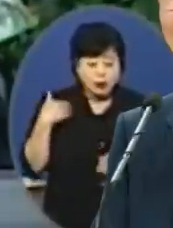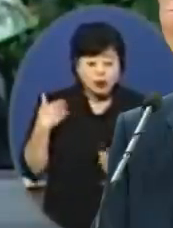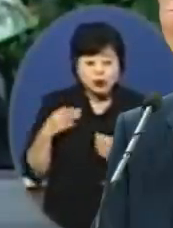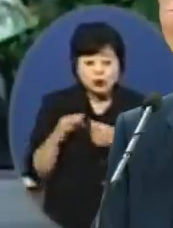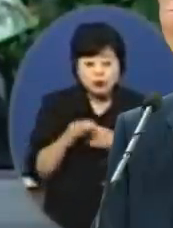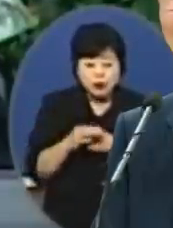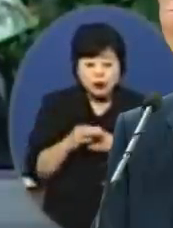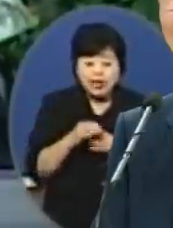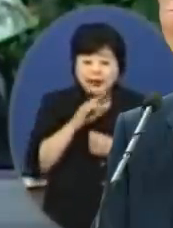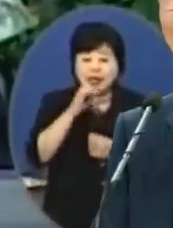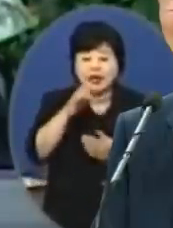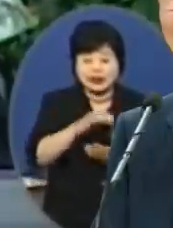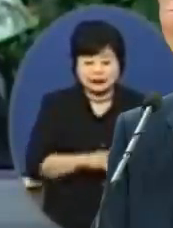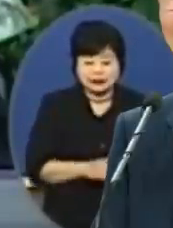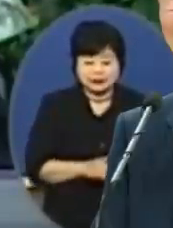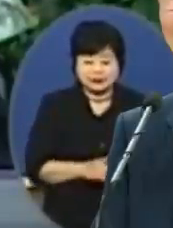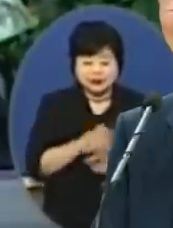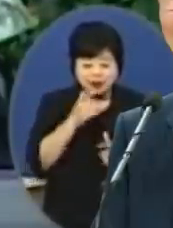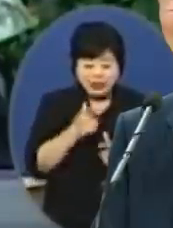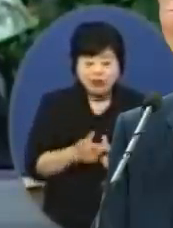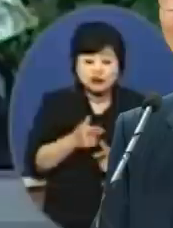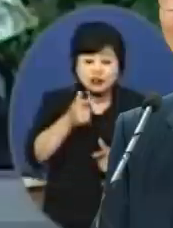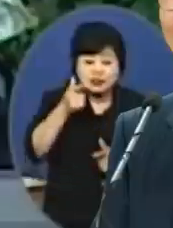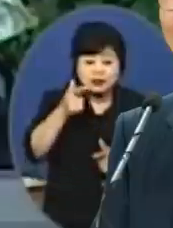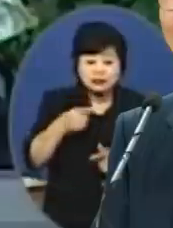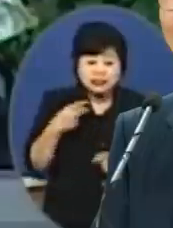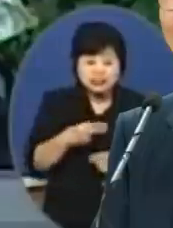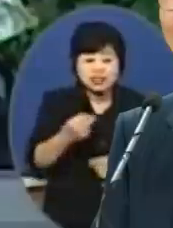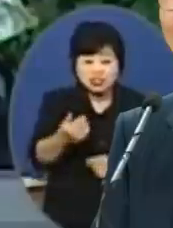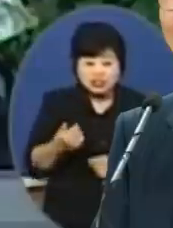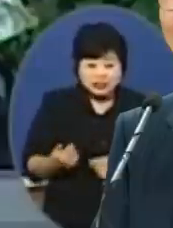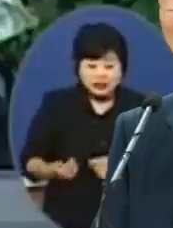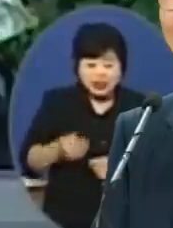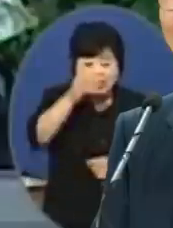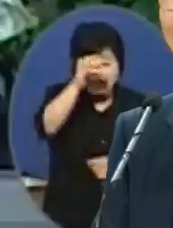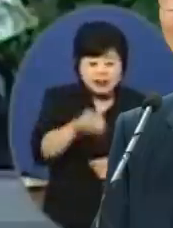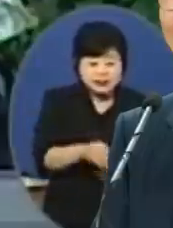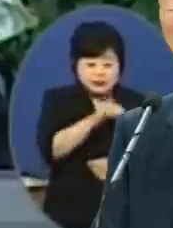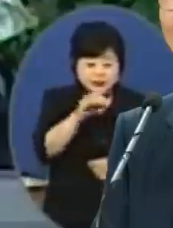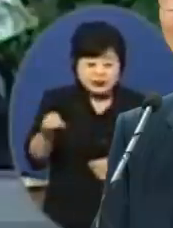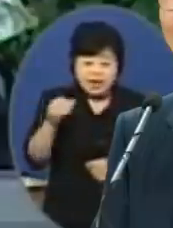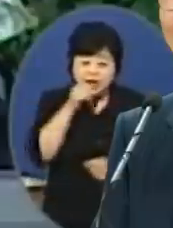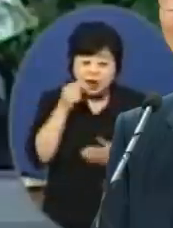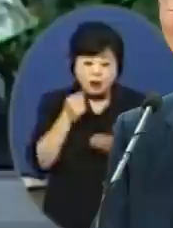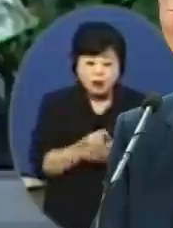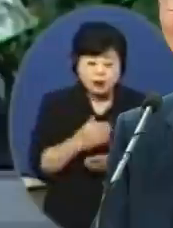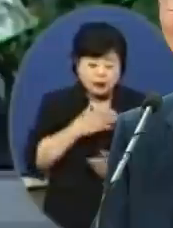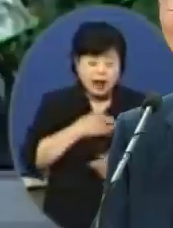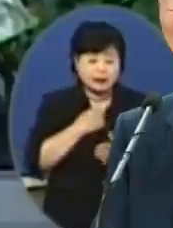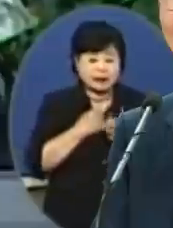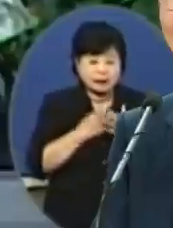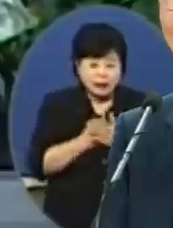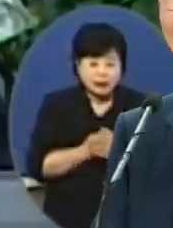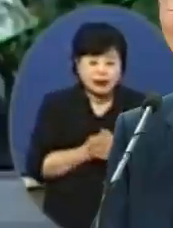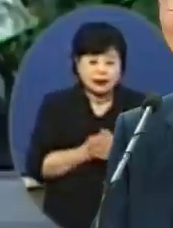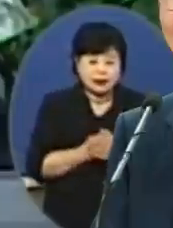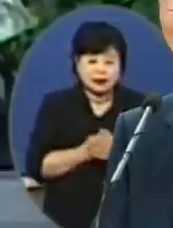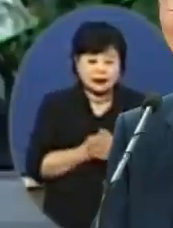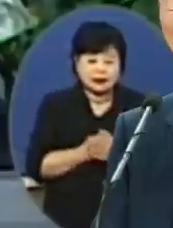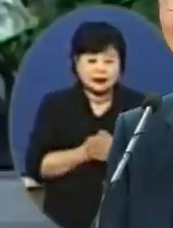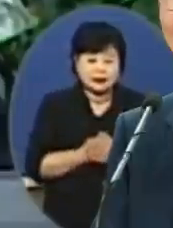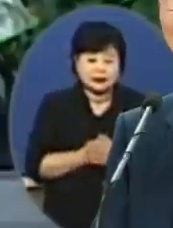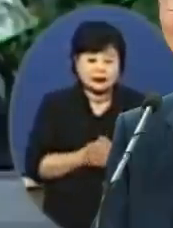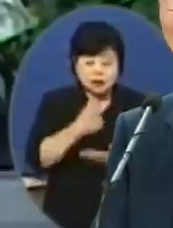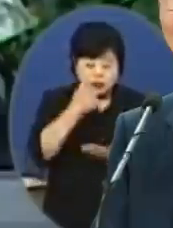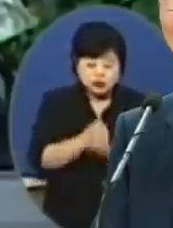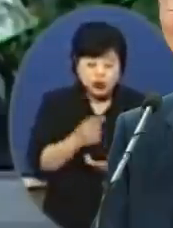있으면 큰일입니다. 여기에 예수님이 2000년 전에 십자가에 못 박힌 것은 나 때문에, 그가 나